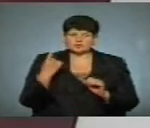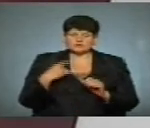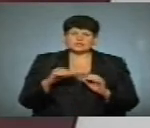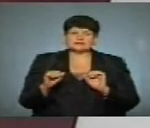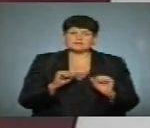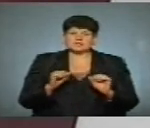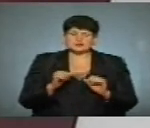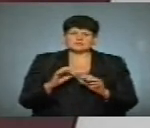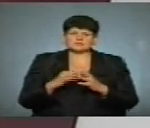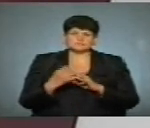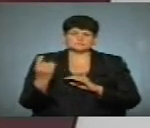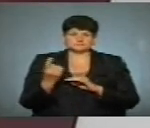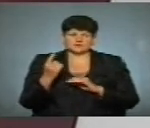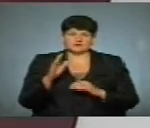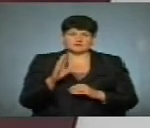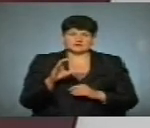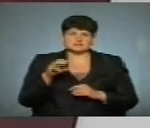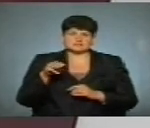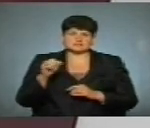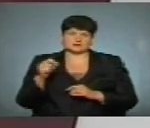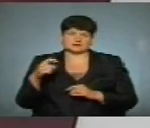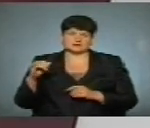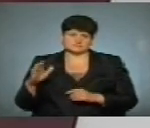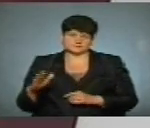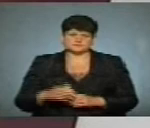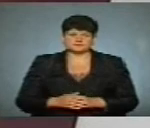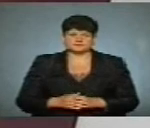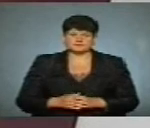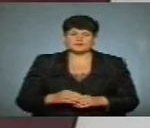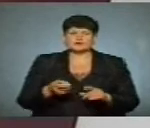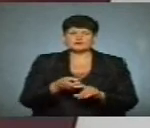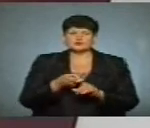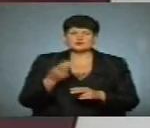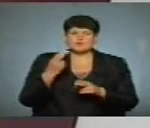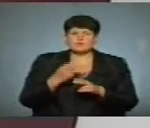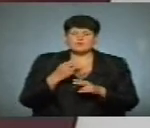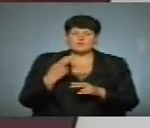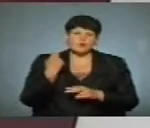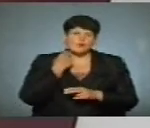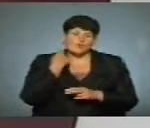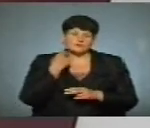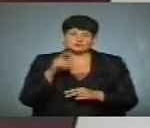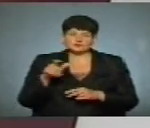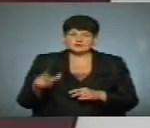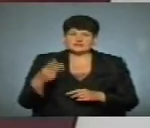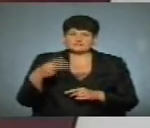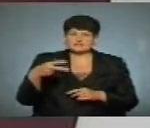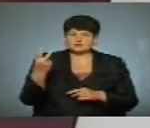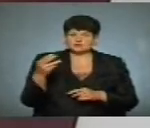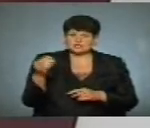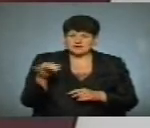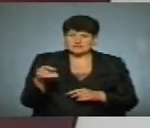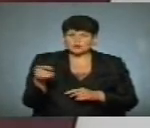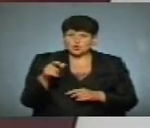департаменту агропромислового розвитку Володимир Стахів. Через заборгованість споживачів з 22 травня тернополянам